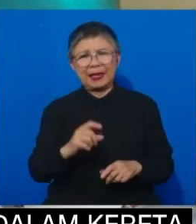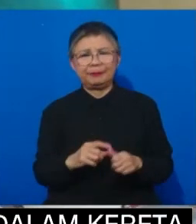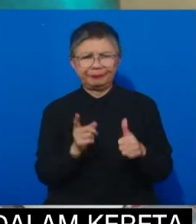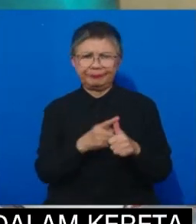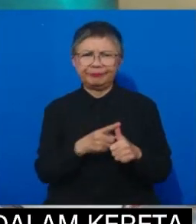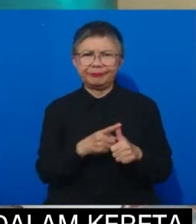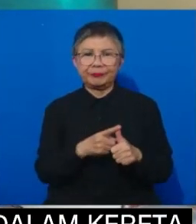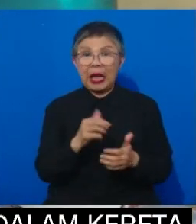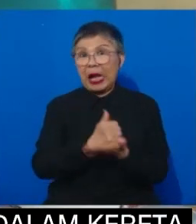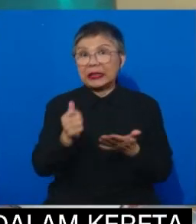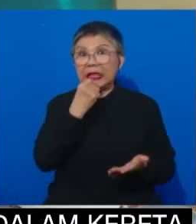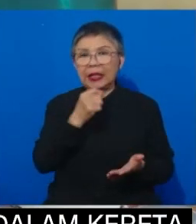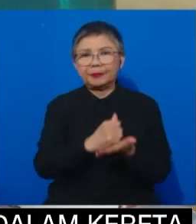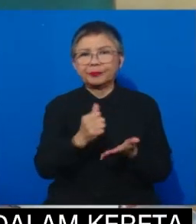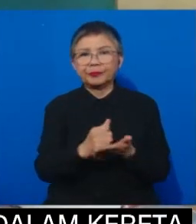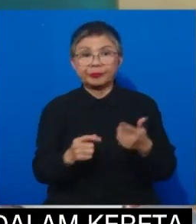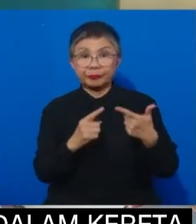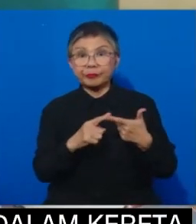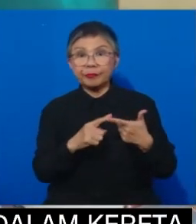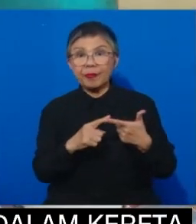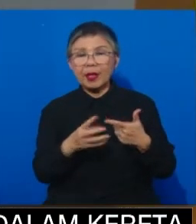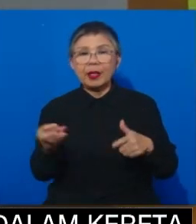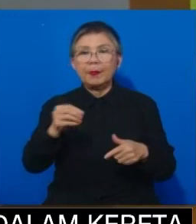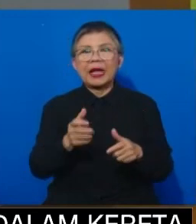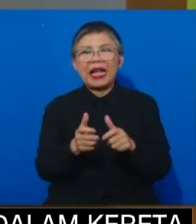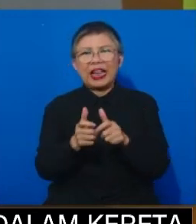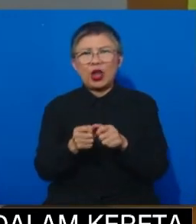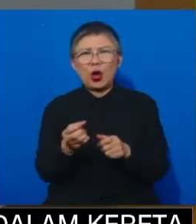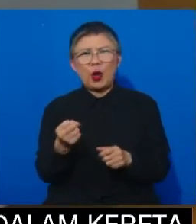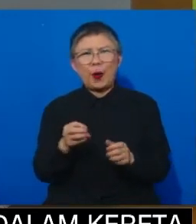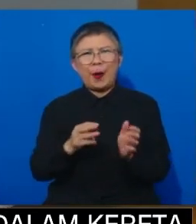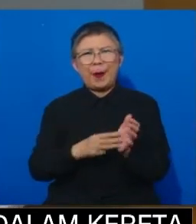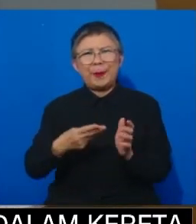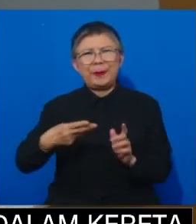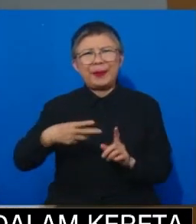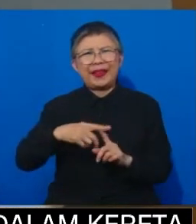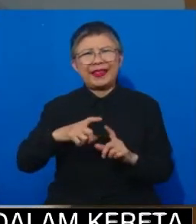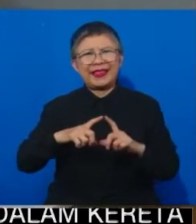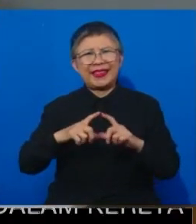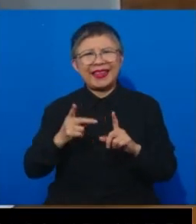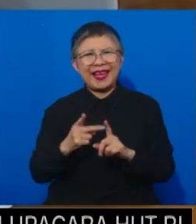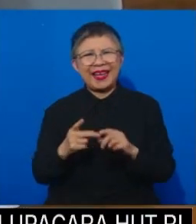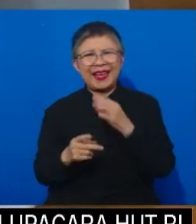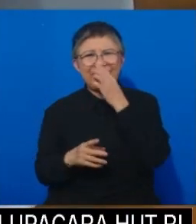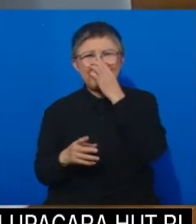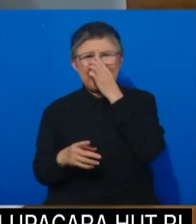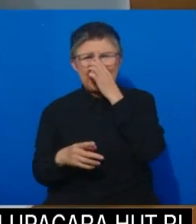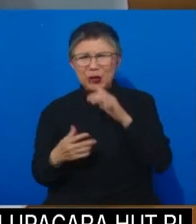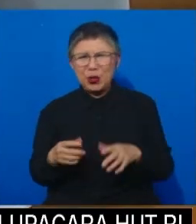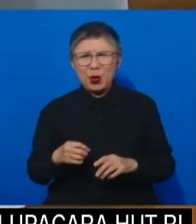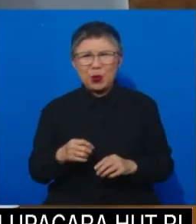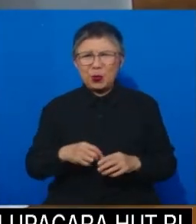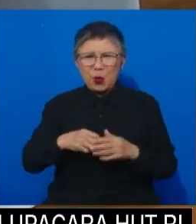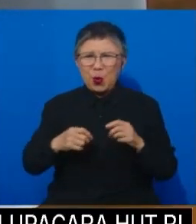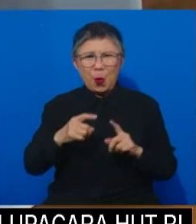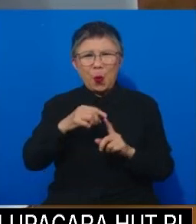dengan rasa original dan yang kedua dengan menggunakan telur mentah atau alas. Nah ini sebenarnya makanan yang tinggi protein ya, karena